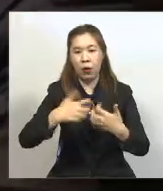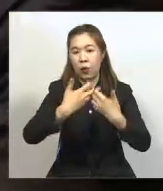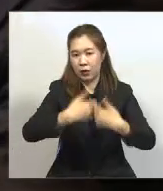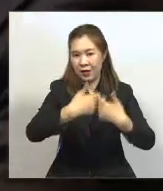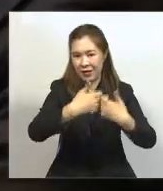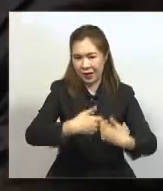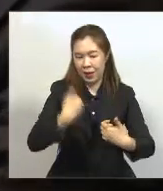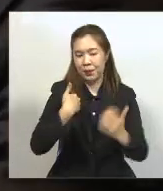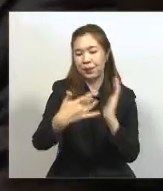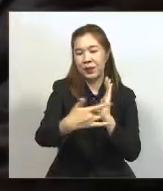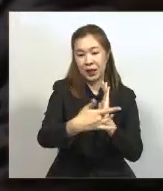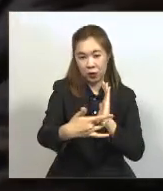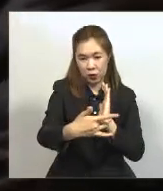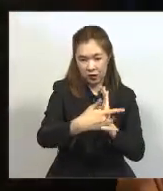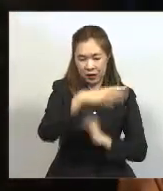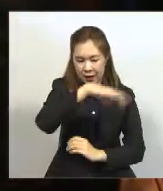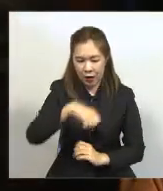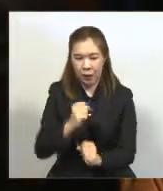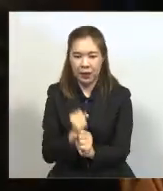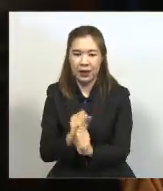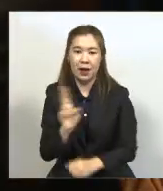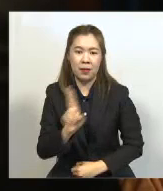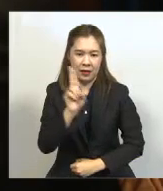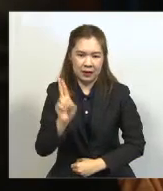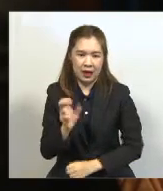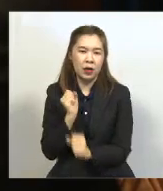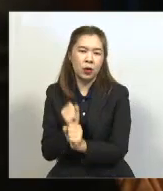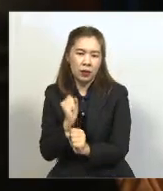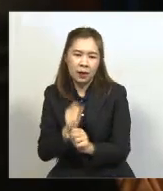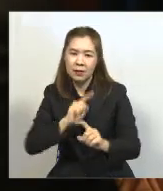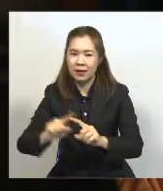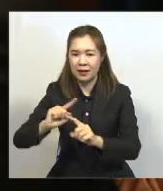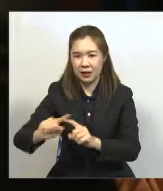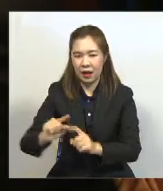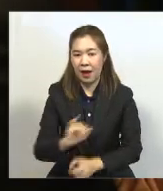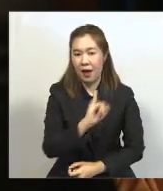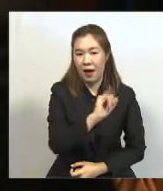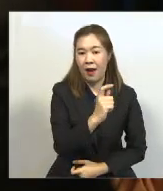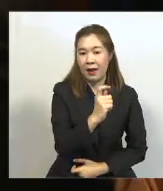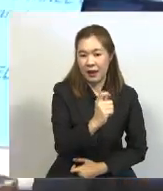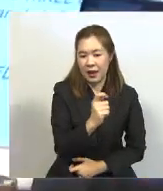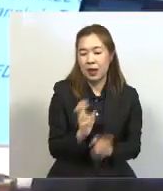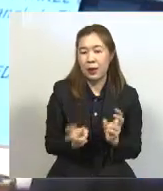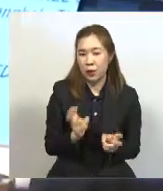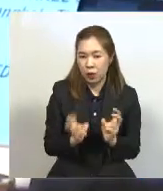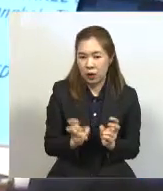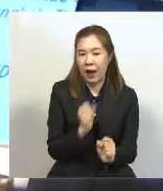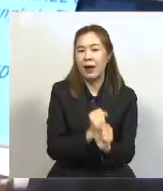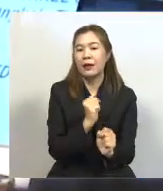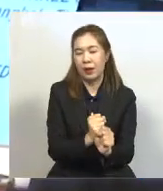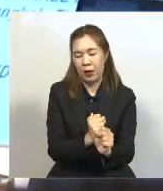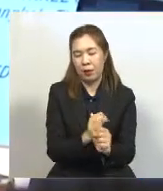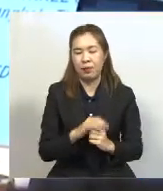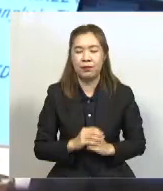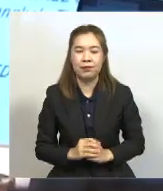จะมีการนำทั้งเทคโนโลยีมาใช้ในกระบวนการผลิตมีการนำ IA มาใช้แทนแรงงานคน